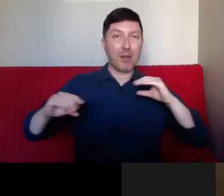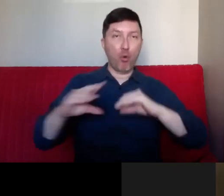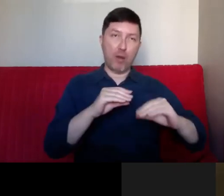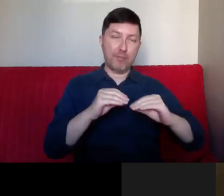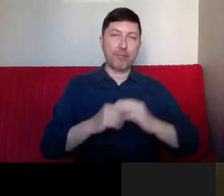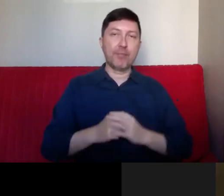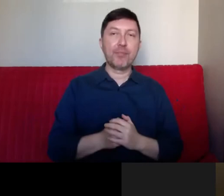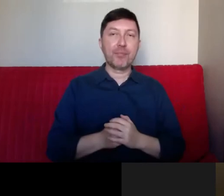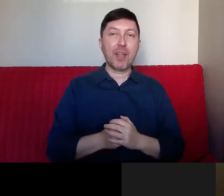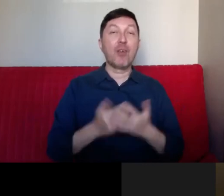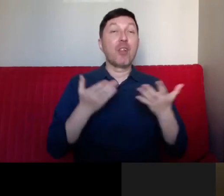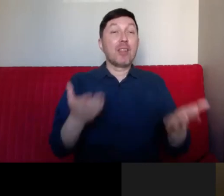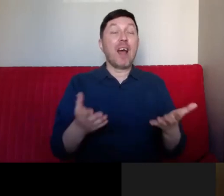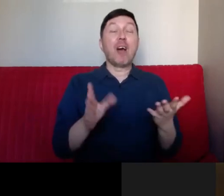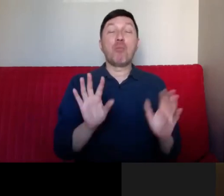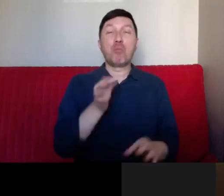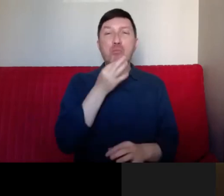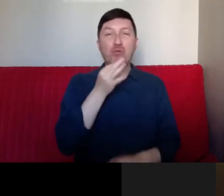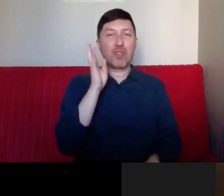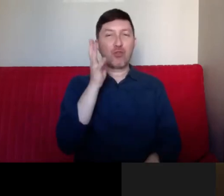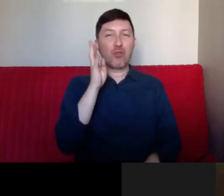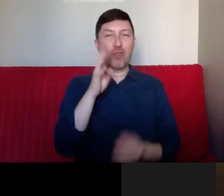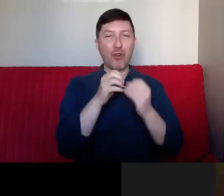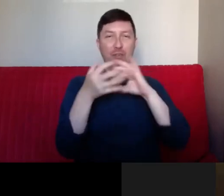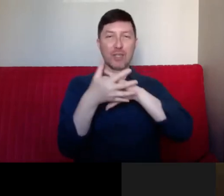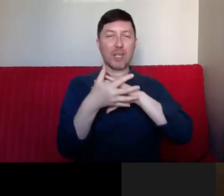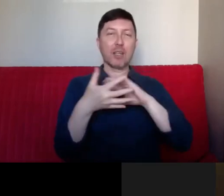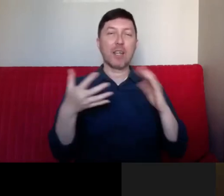ce webinaire dont on se félicite tellement, dont je remercie vraiment